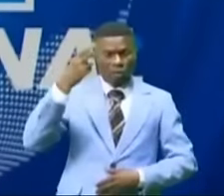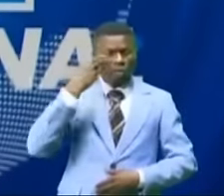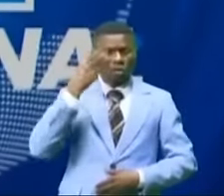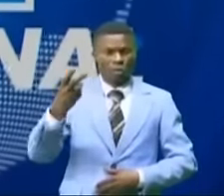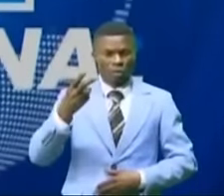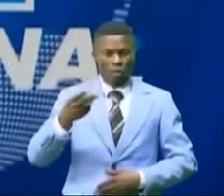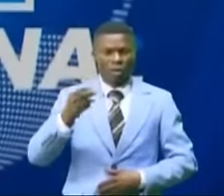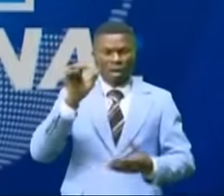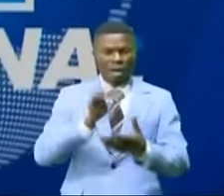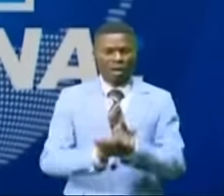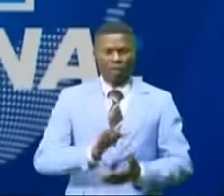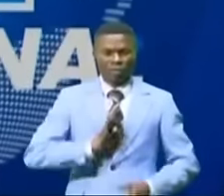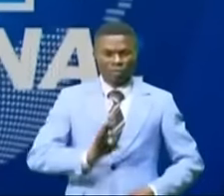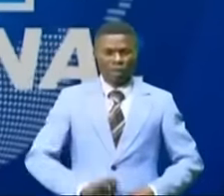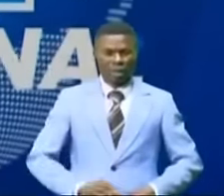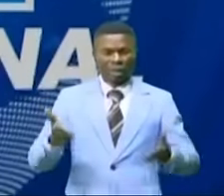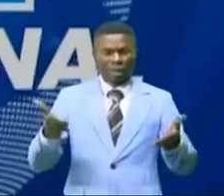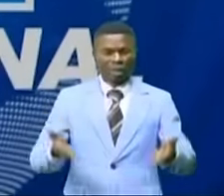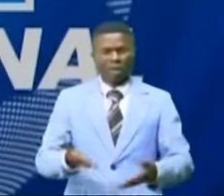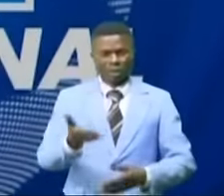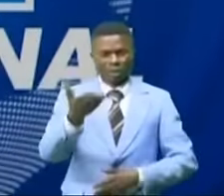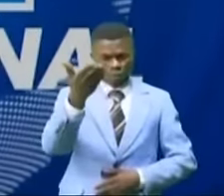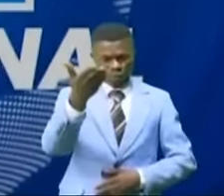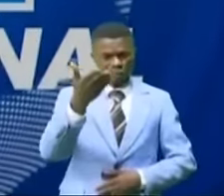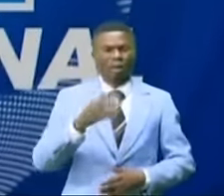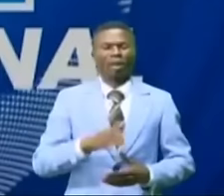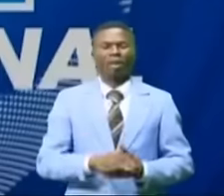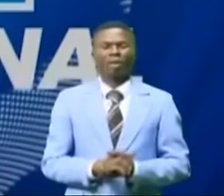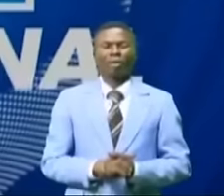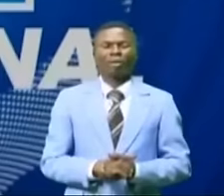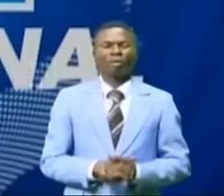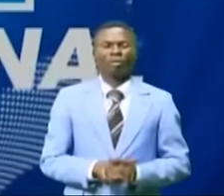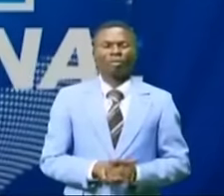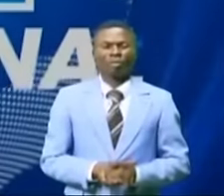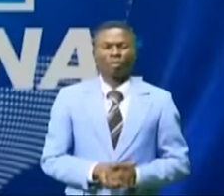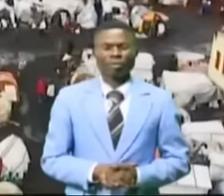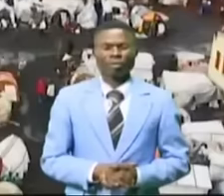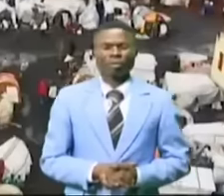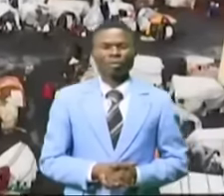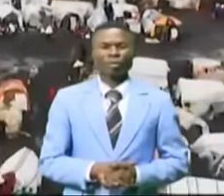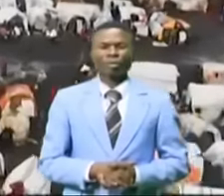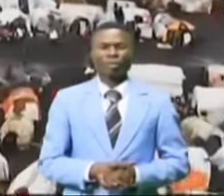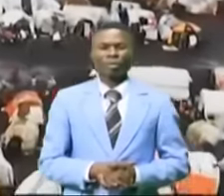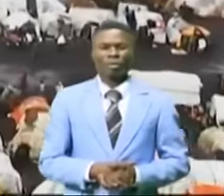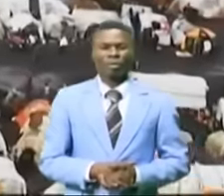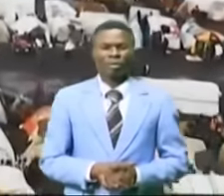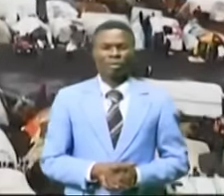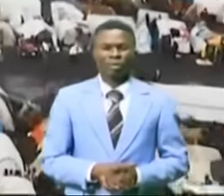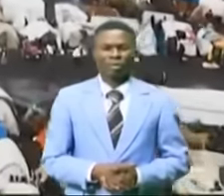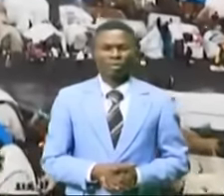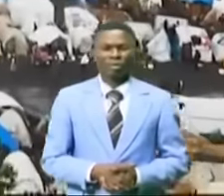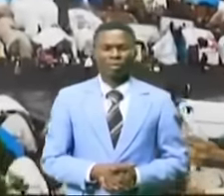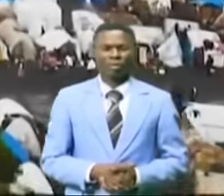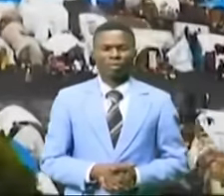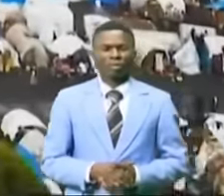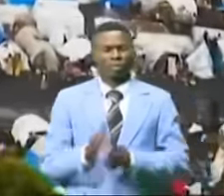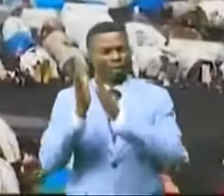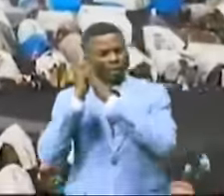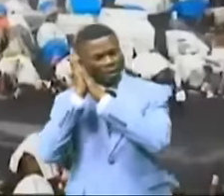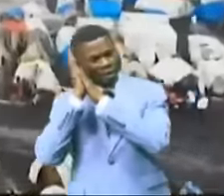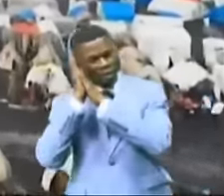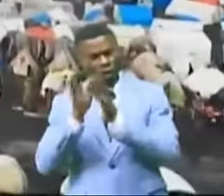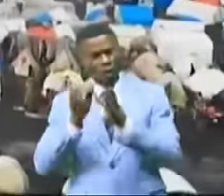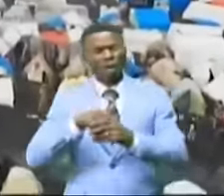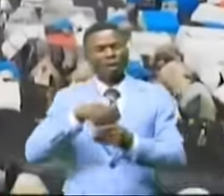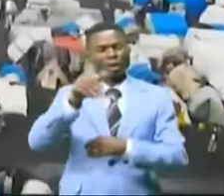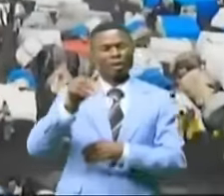la très distinguée première dame Denise Nakeru Tshisekedi, Jules Tshibumbai. Ils dorment à la Belle Étoile